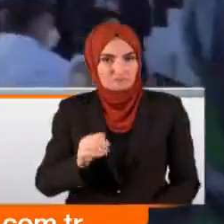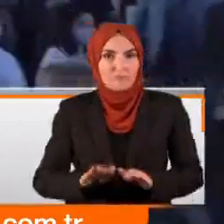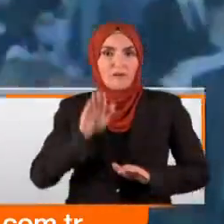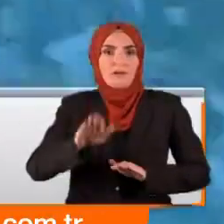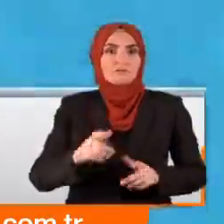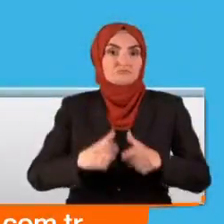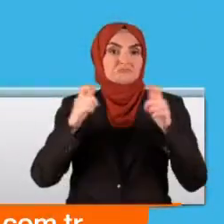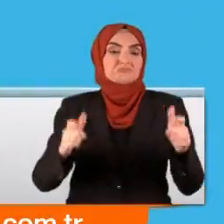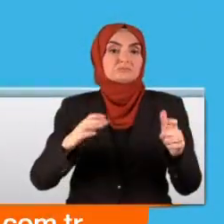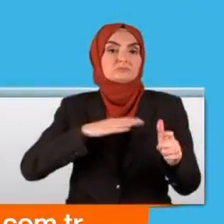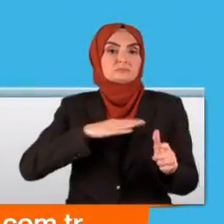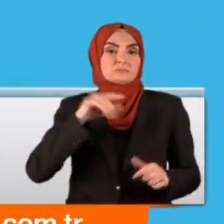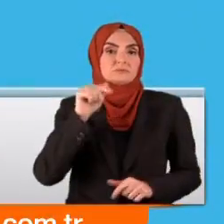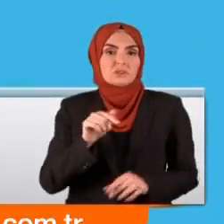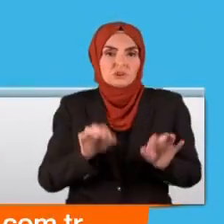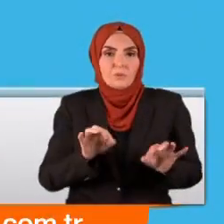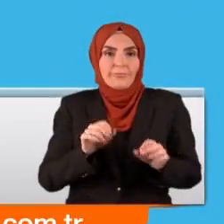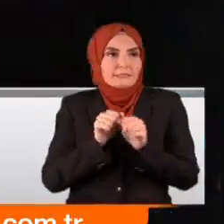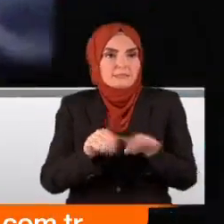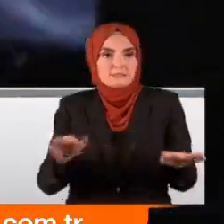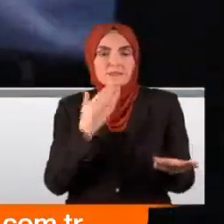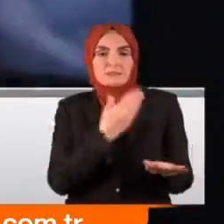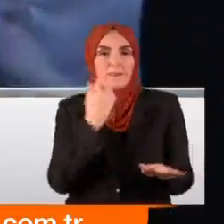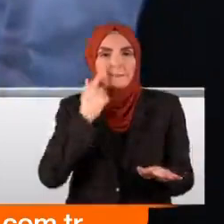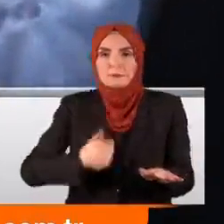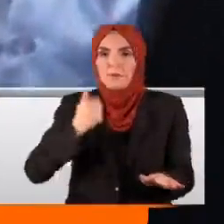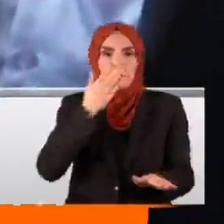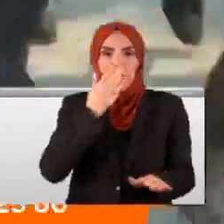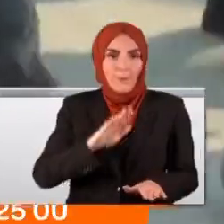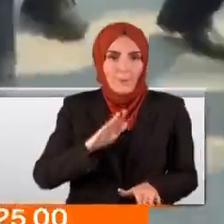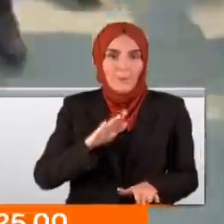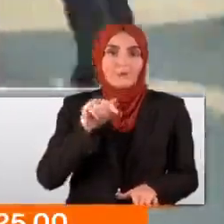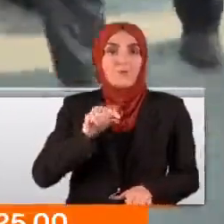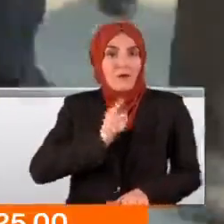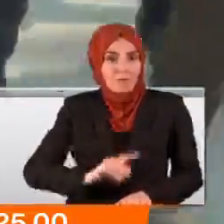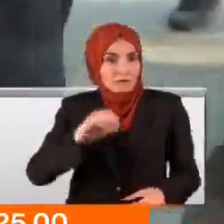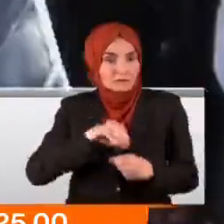olmayan başbakanlık adaylığı için klip hazırlattı. Meral Akşener.